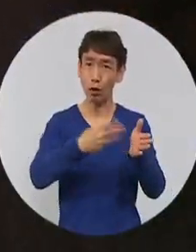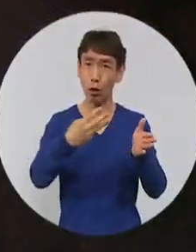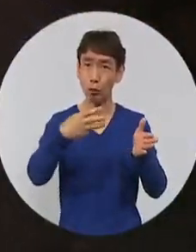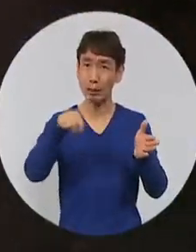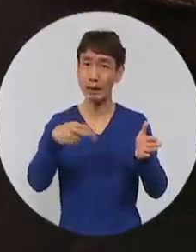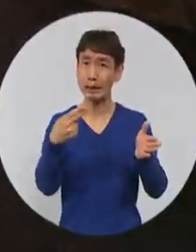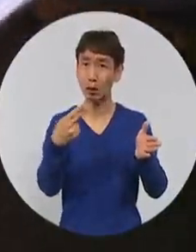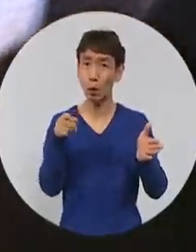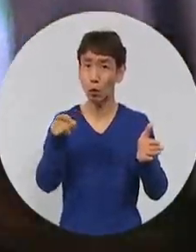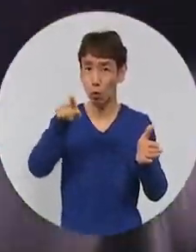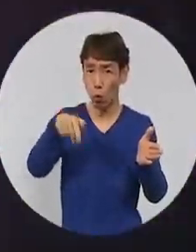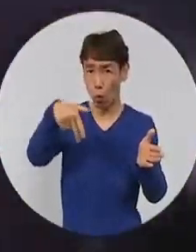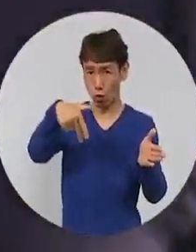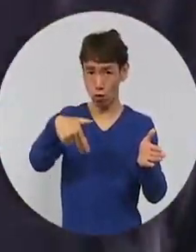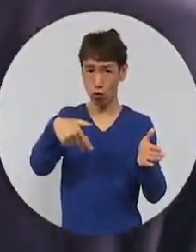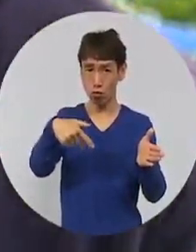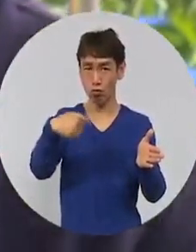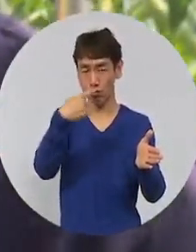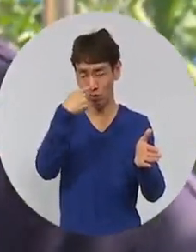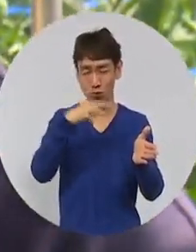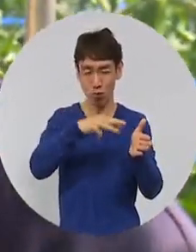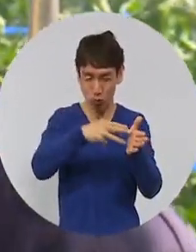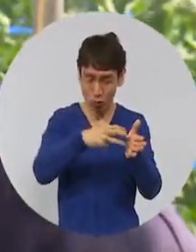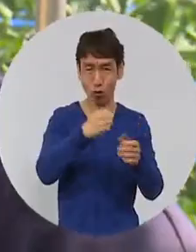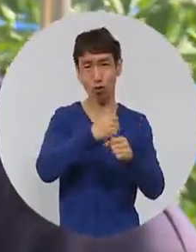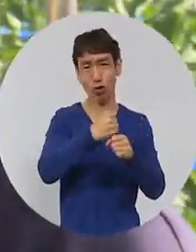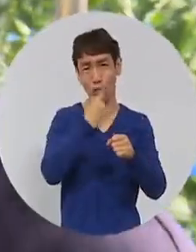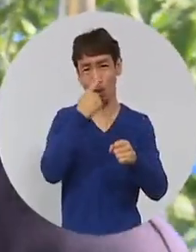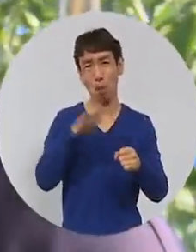。うちではね、子供大好きです、孫は